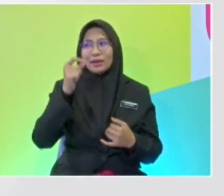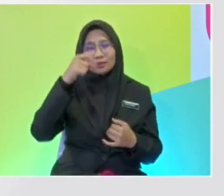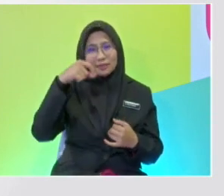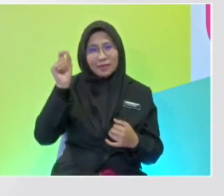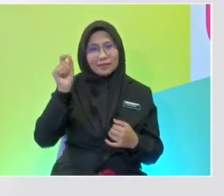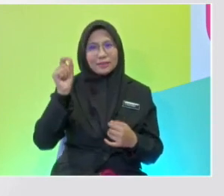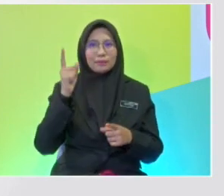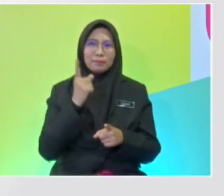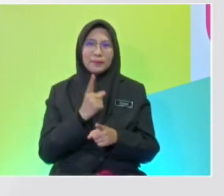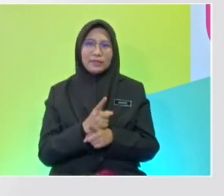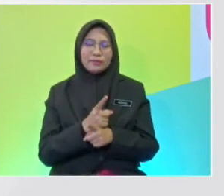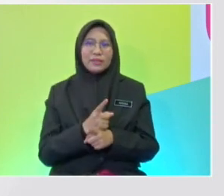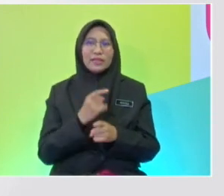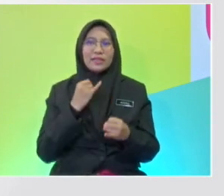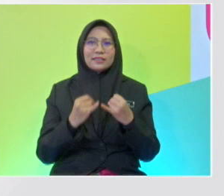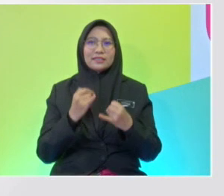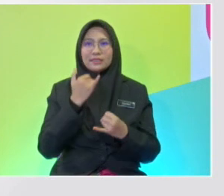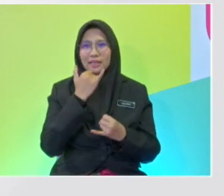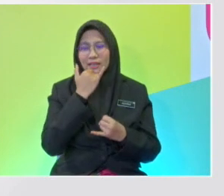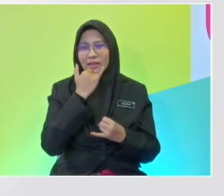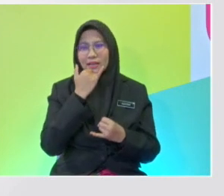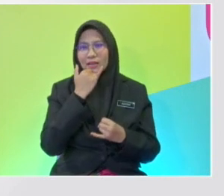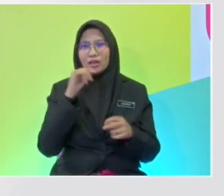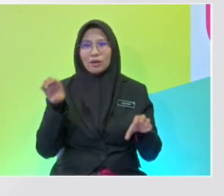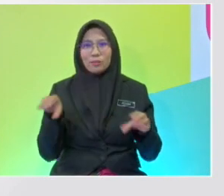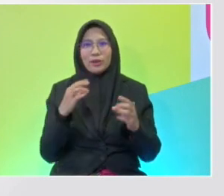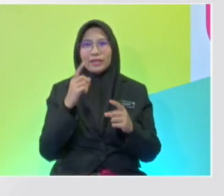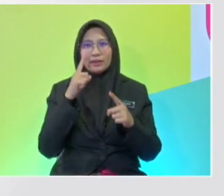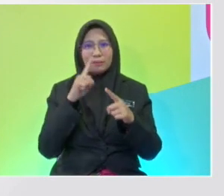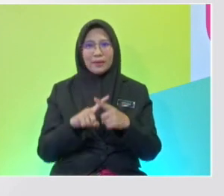langkah bagi yang tidak berkaitan pada hewan